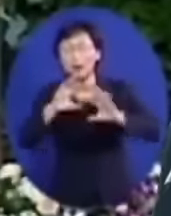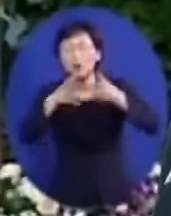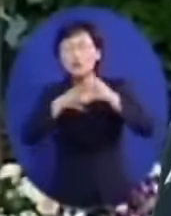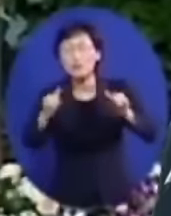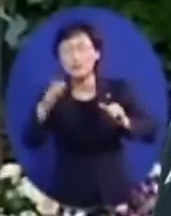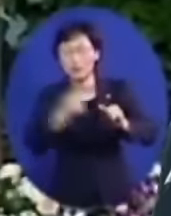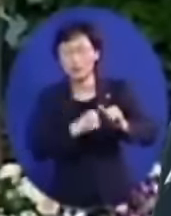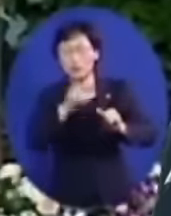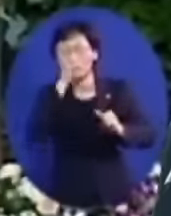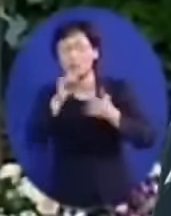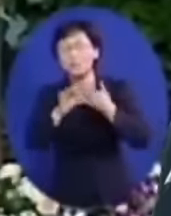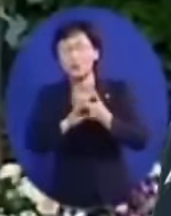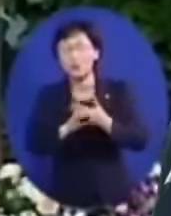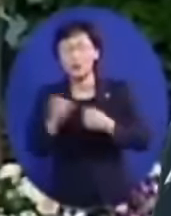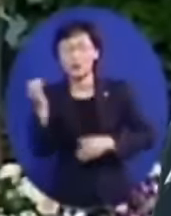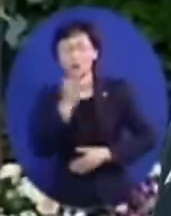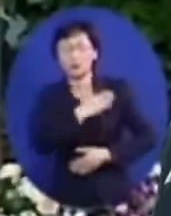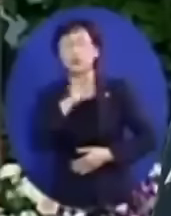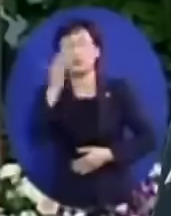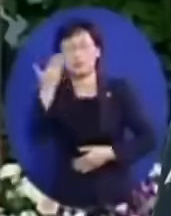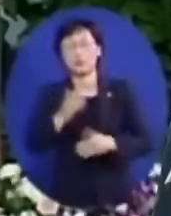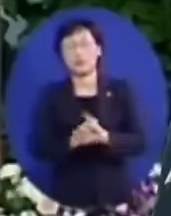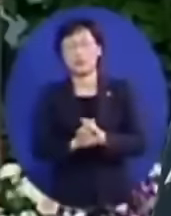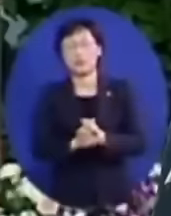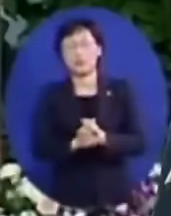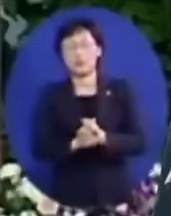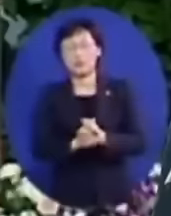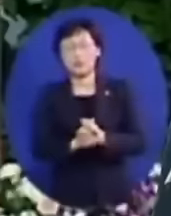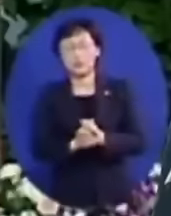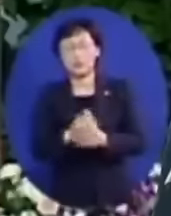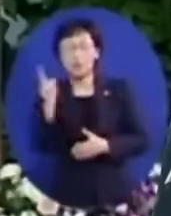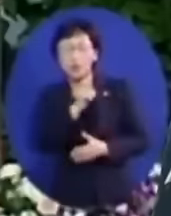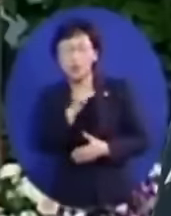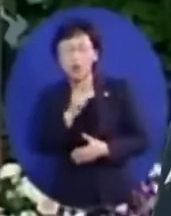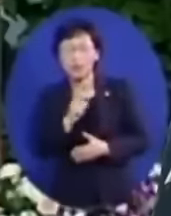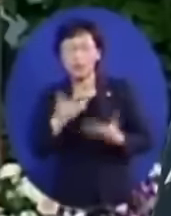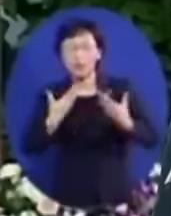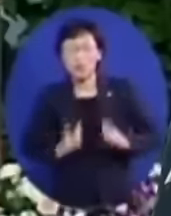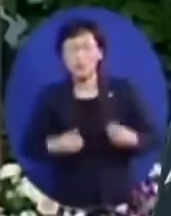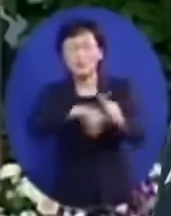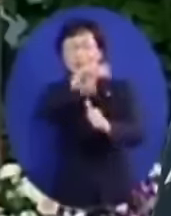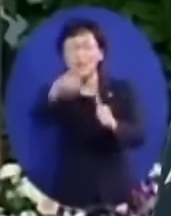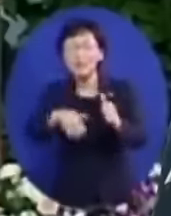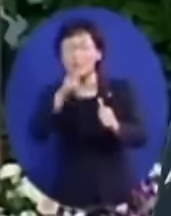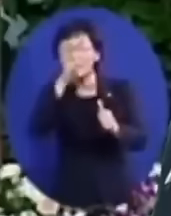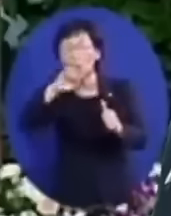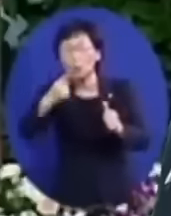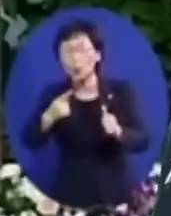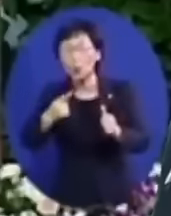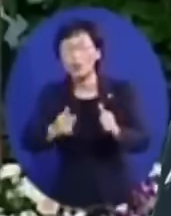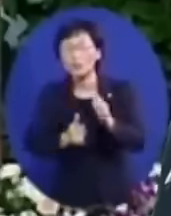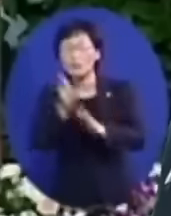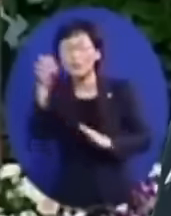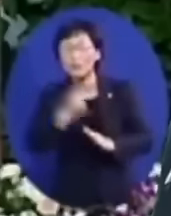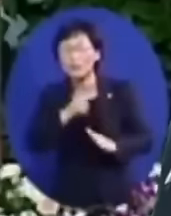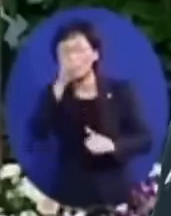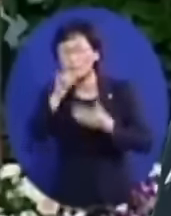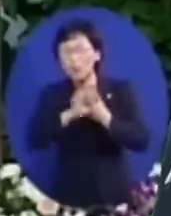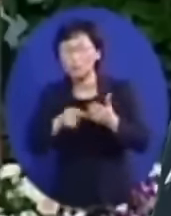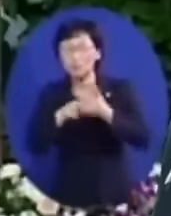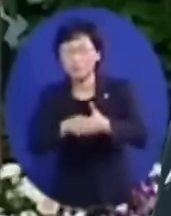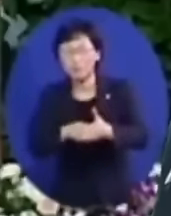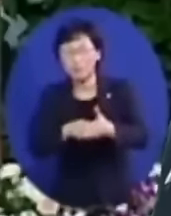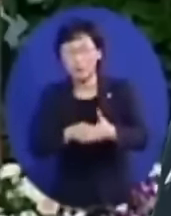일하면 부자 나라가 됩니다. 어떠한 절망적인 상황에 처한 사람이라도 희망을 가지면 그것을